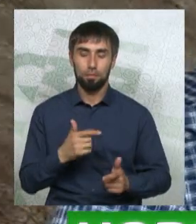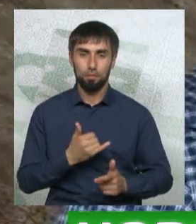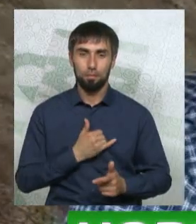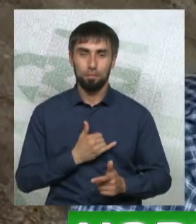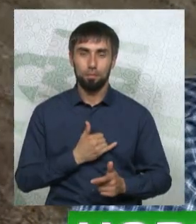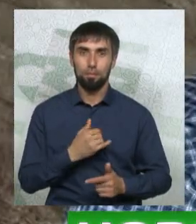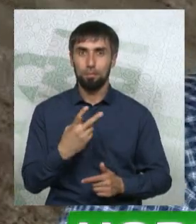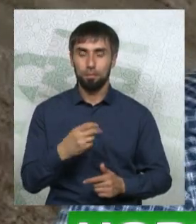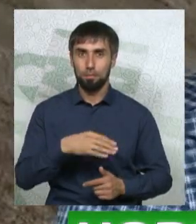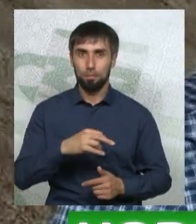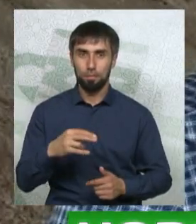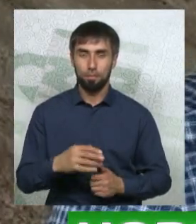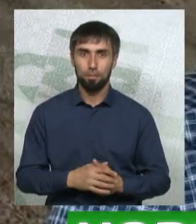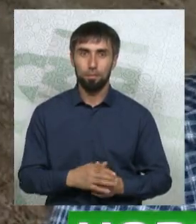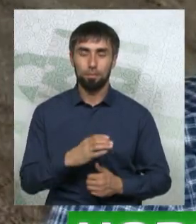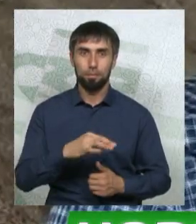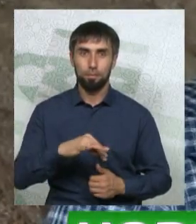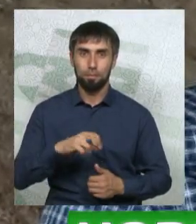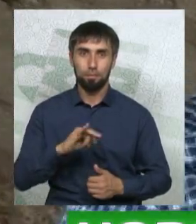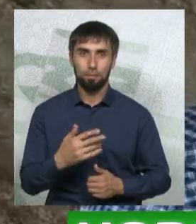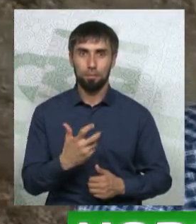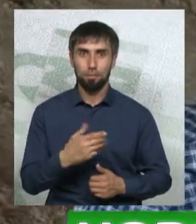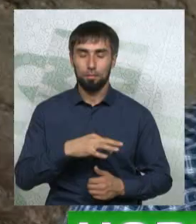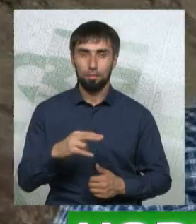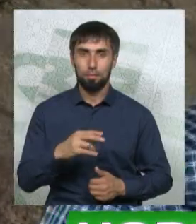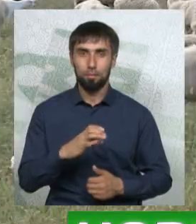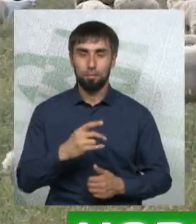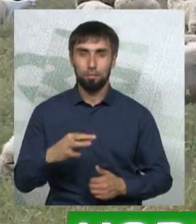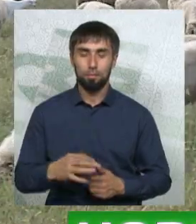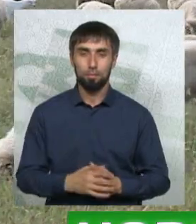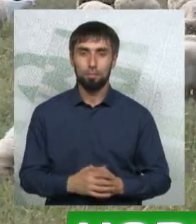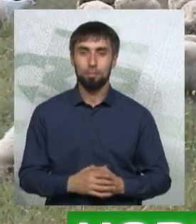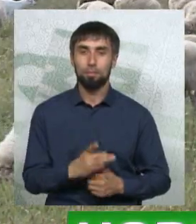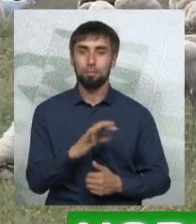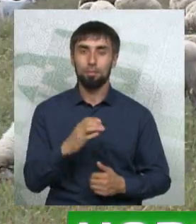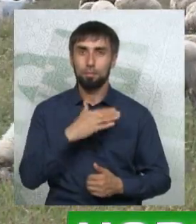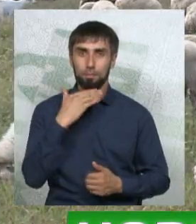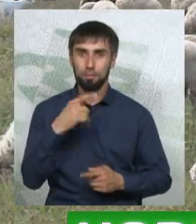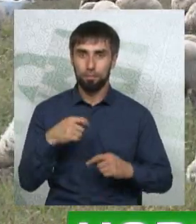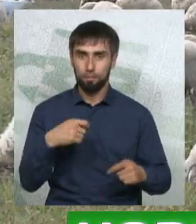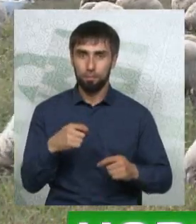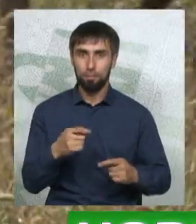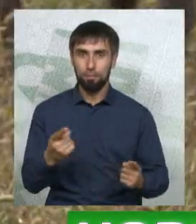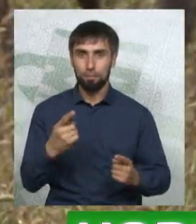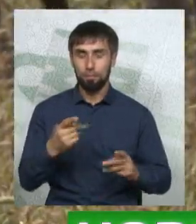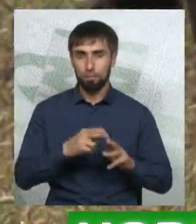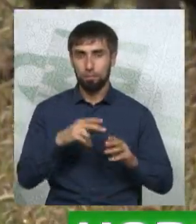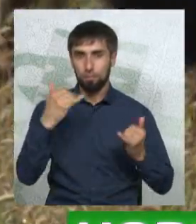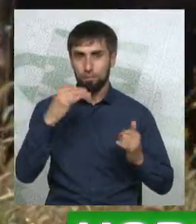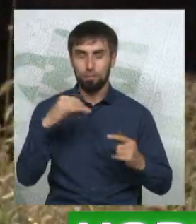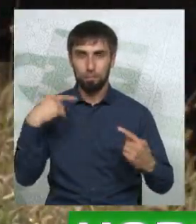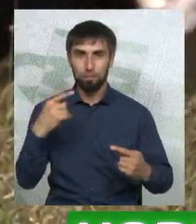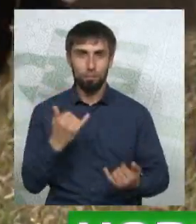нас 200 тонн соломы и 300 тонн сена. Спрос на мясную продукцию крупно- и мелкорогатого